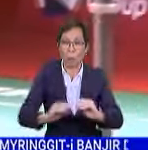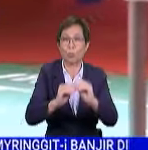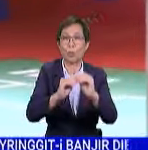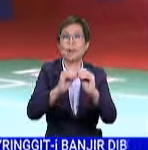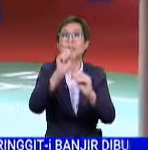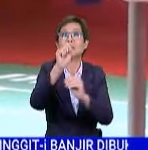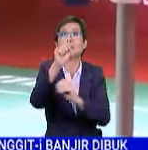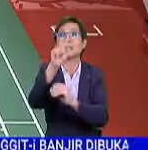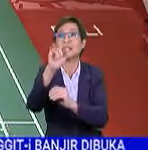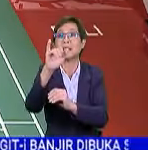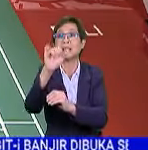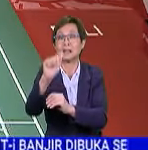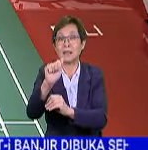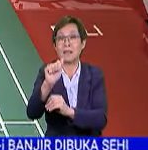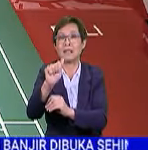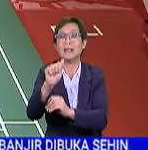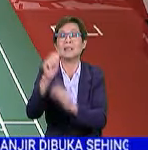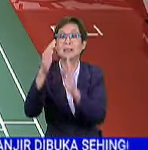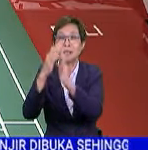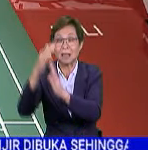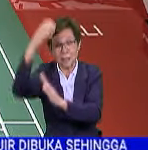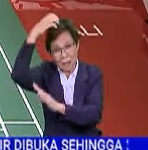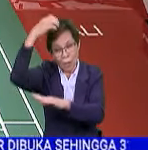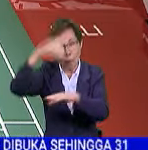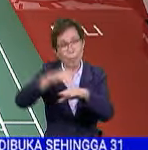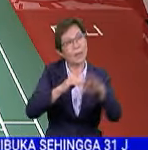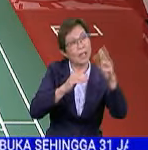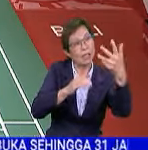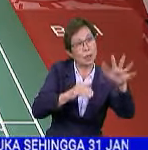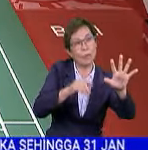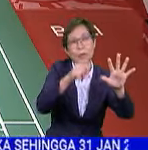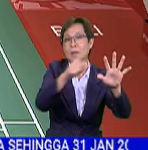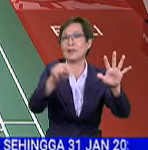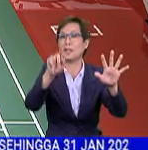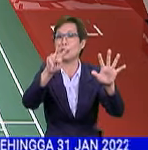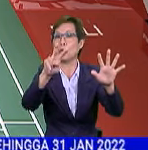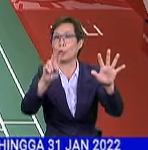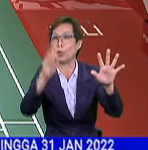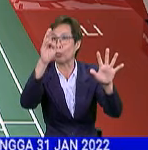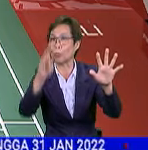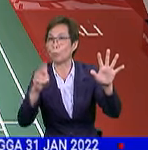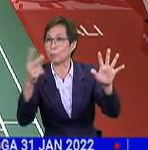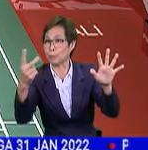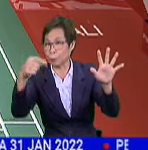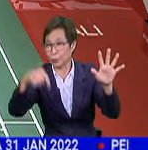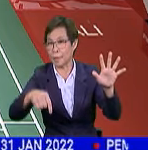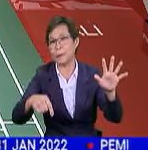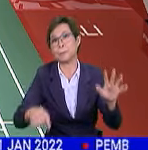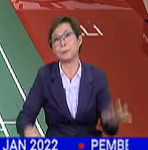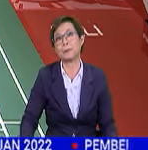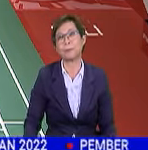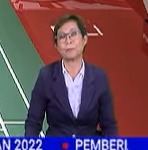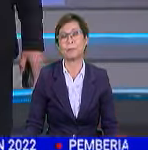City, Selangor pada 15 hingga 20 Februari ini.